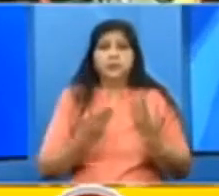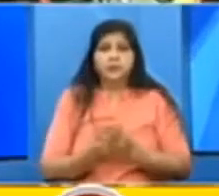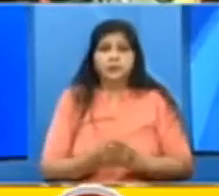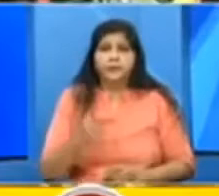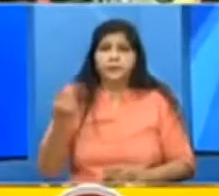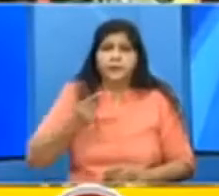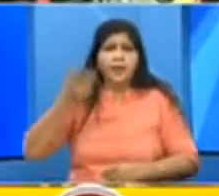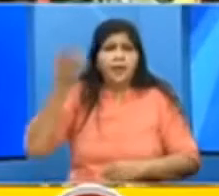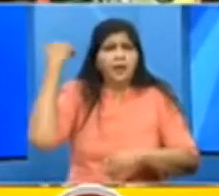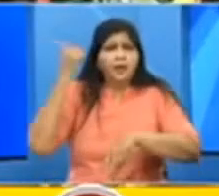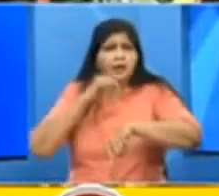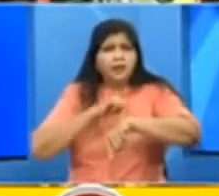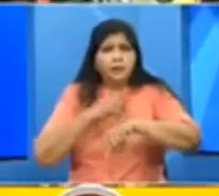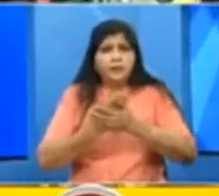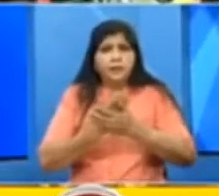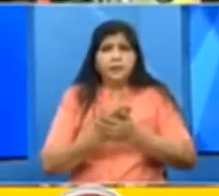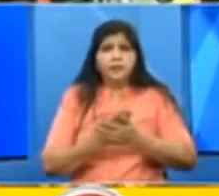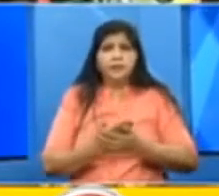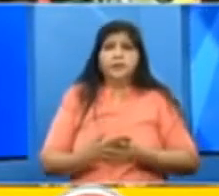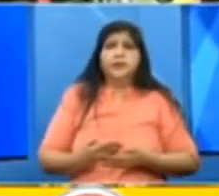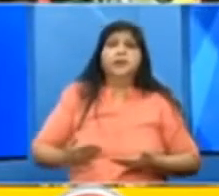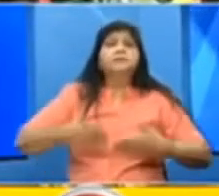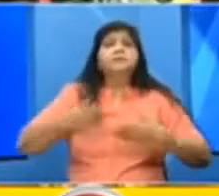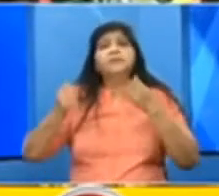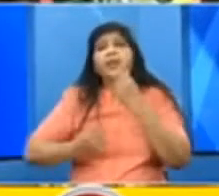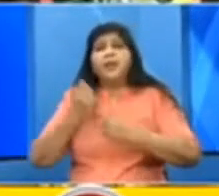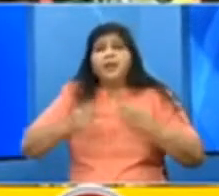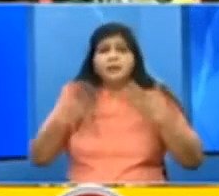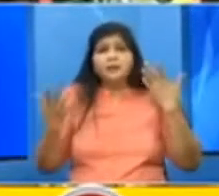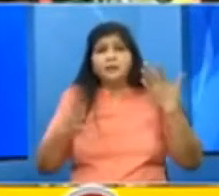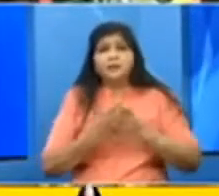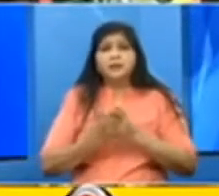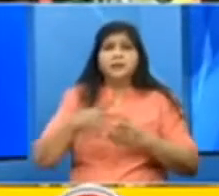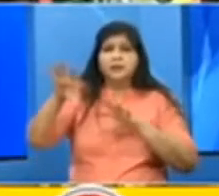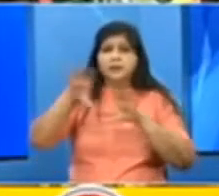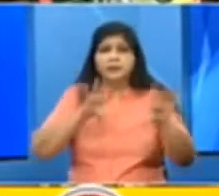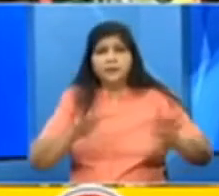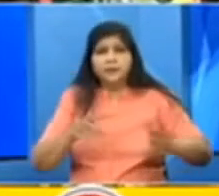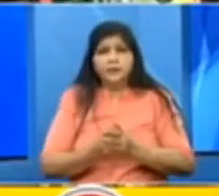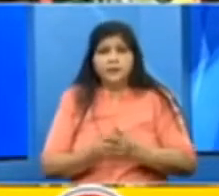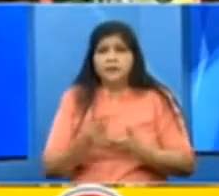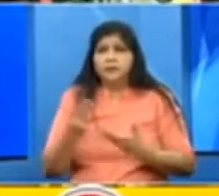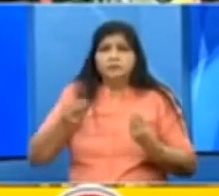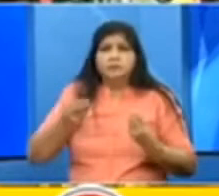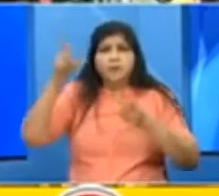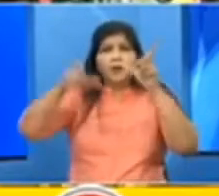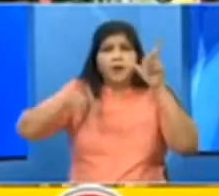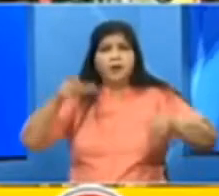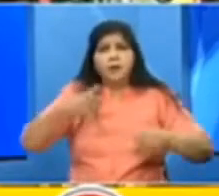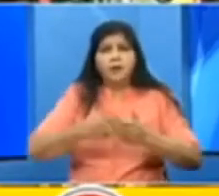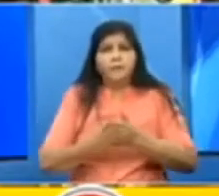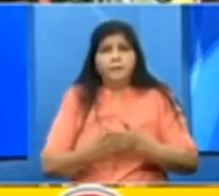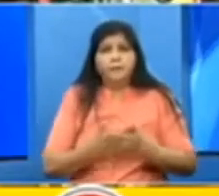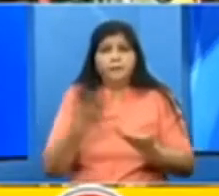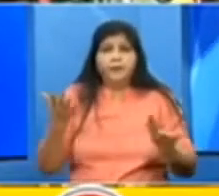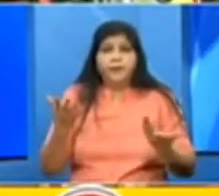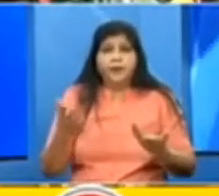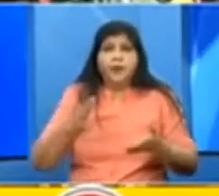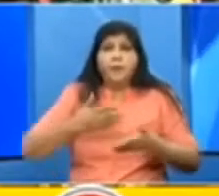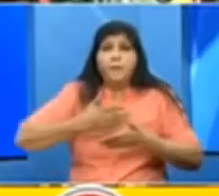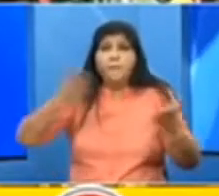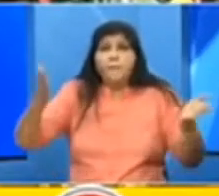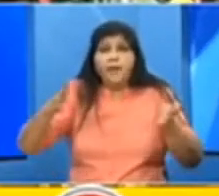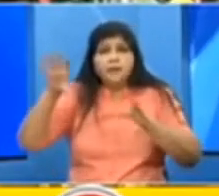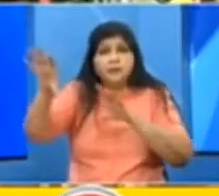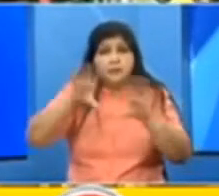एक समय था जब खेलकूद से लेकर के अन्य सेक्टर्स में अधिकतर लोग या तो बड़े-बड़े शहरों से होते